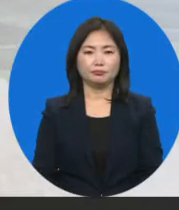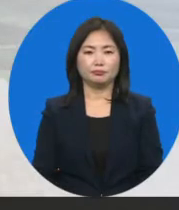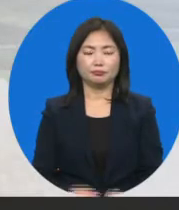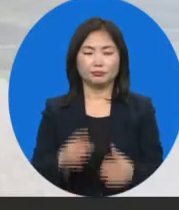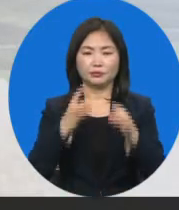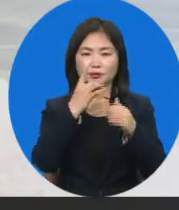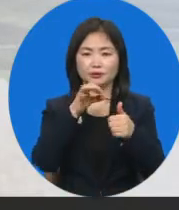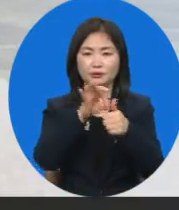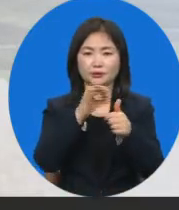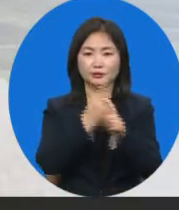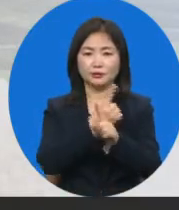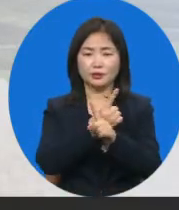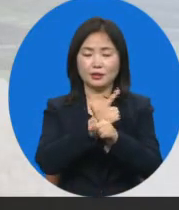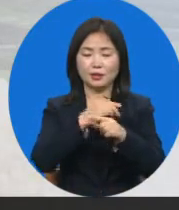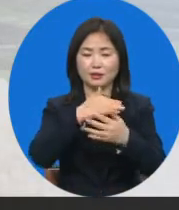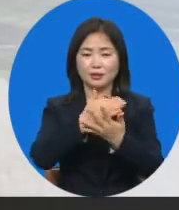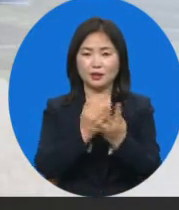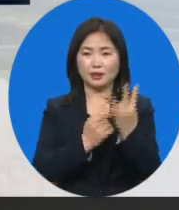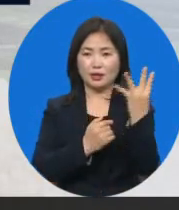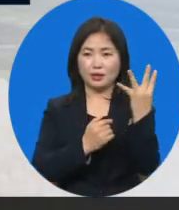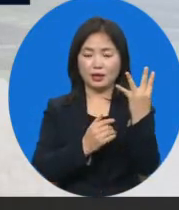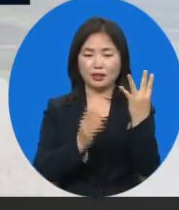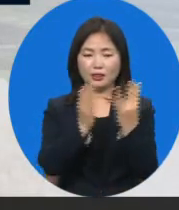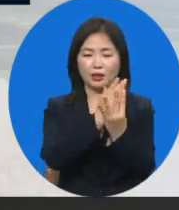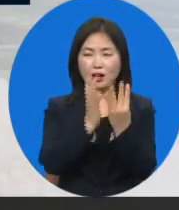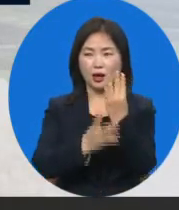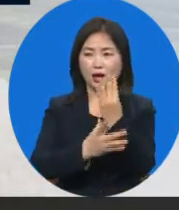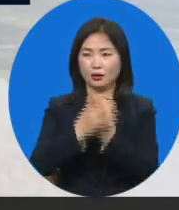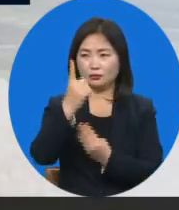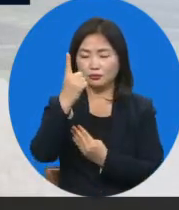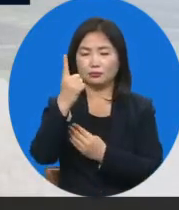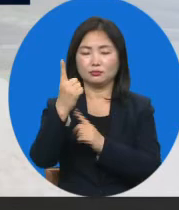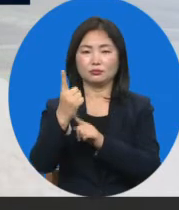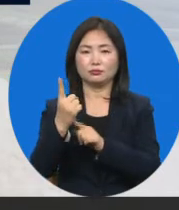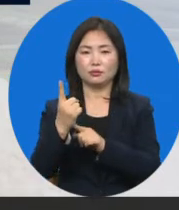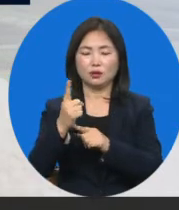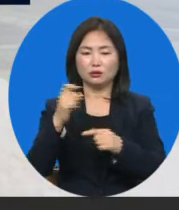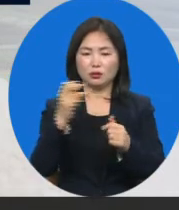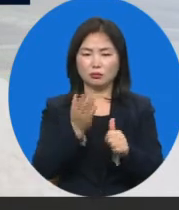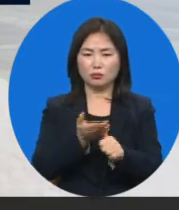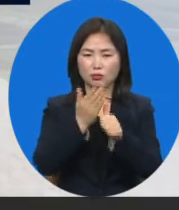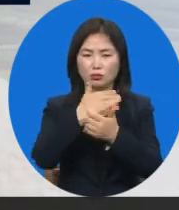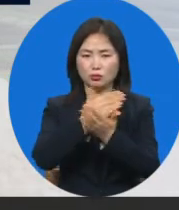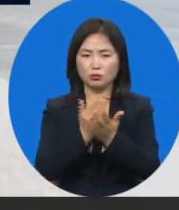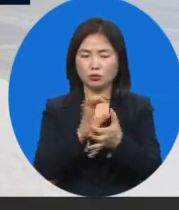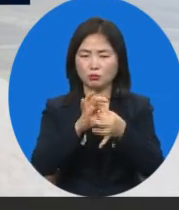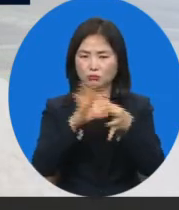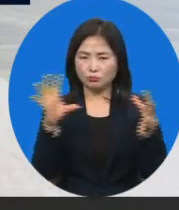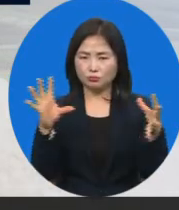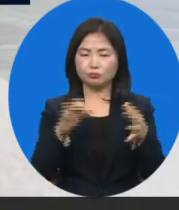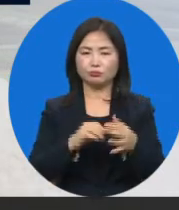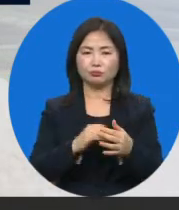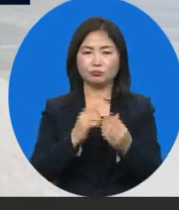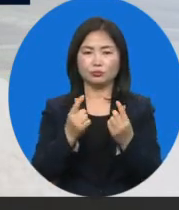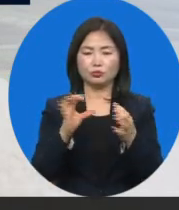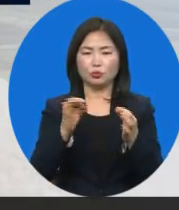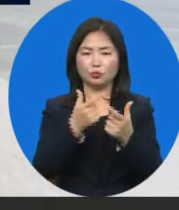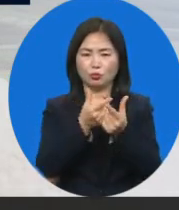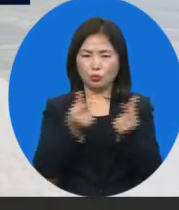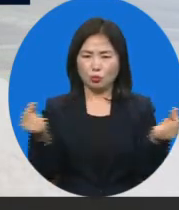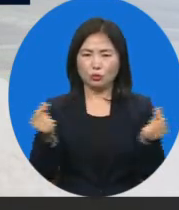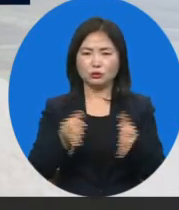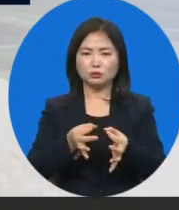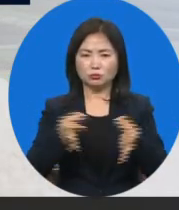직불제 개편안은 현재 4개로 나누어진 것을 하나로 통합하고 재배 작물의 종류에 관계없이 동일한 단가를